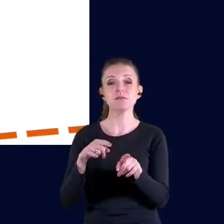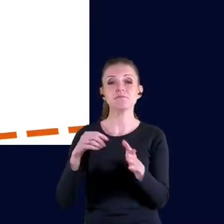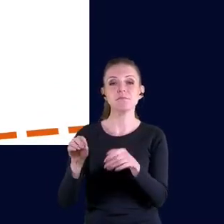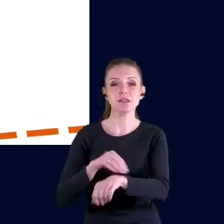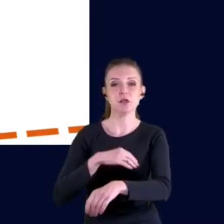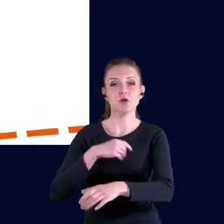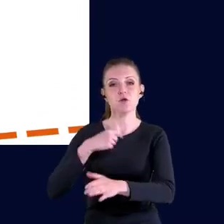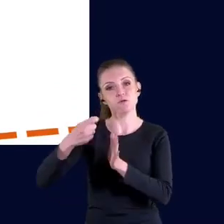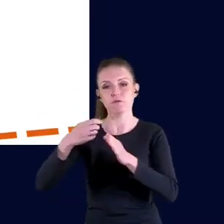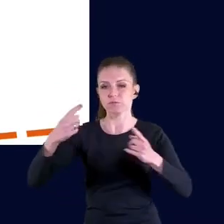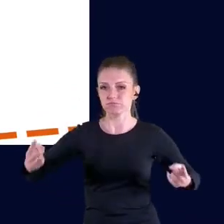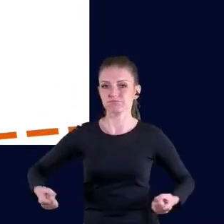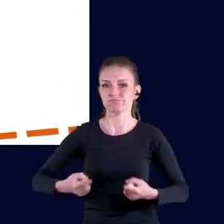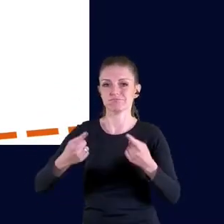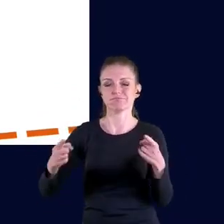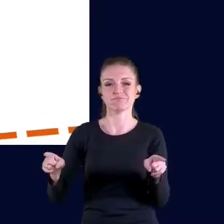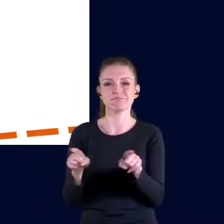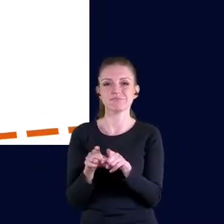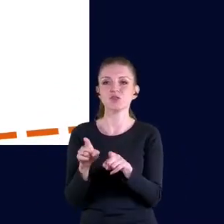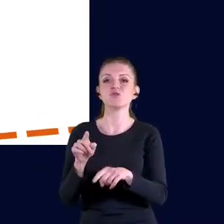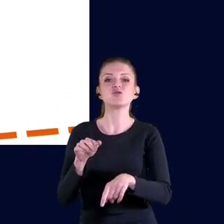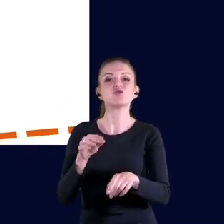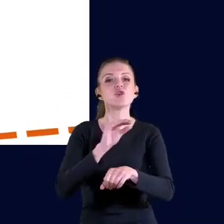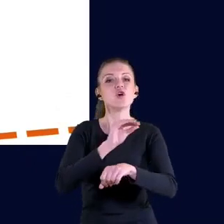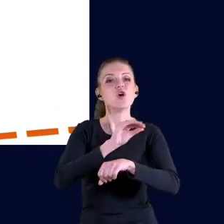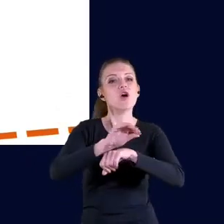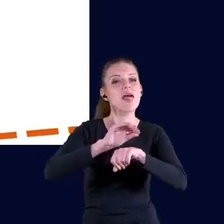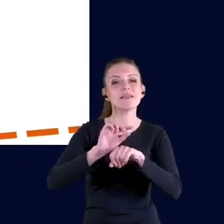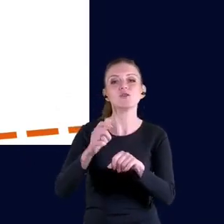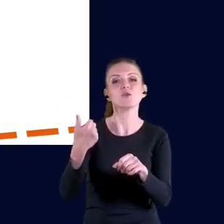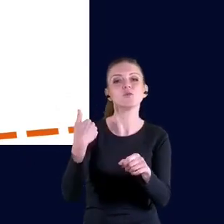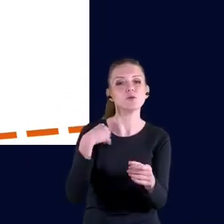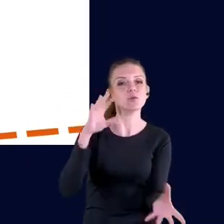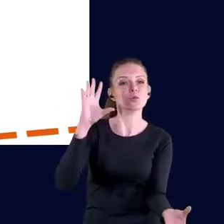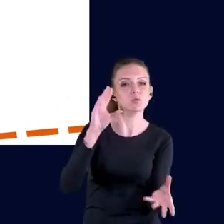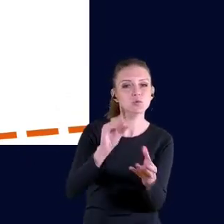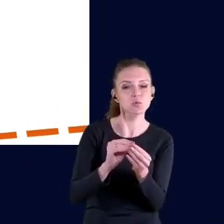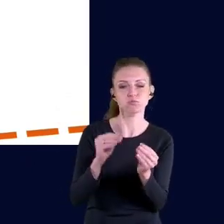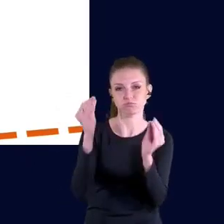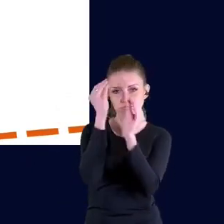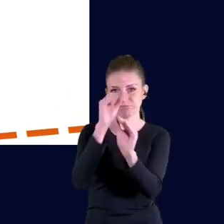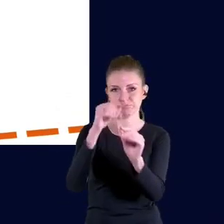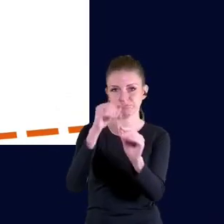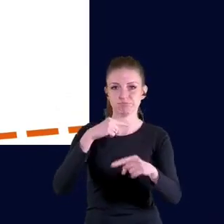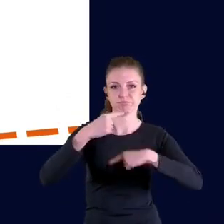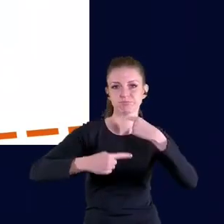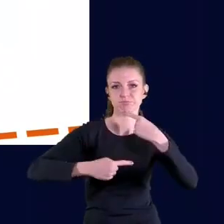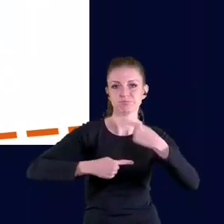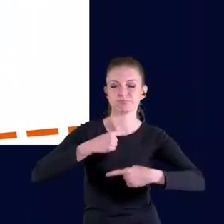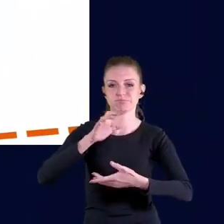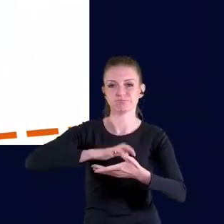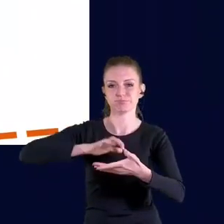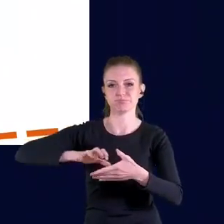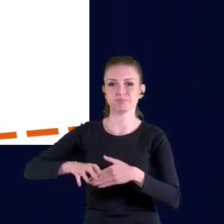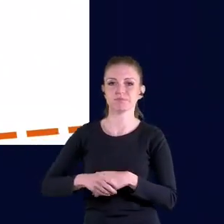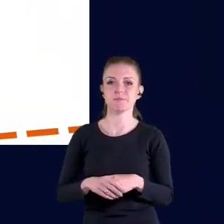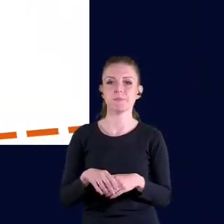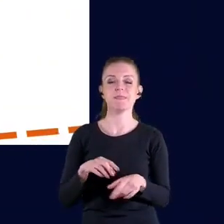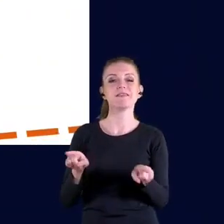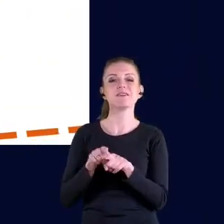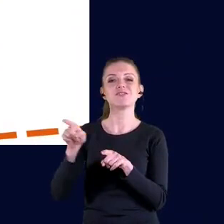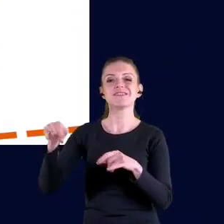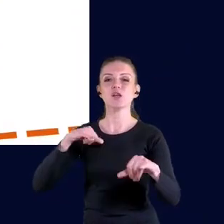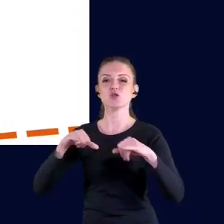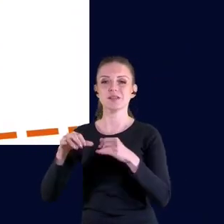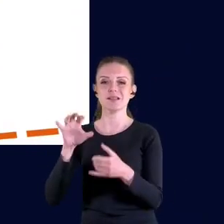ciągnących sam projekt oraz relacji wyszkolenia skończyłem zarządzanie danymi naukowymi które odbyło się w Krakowie